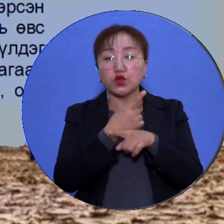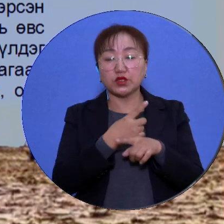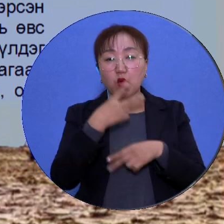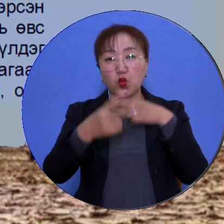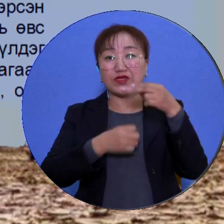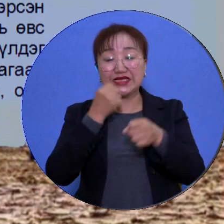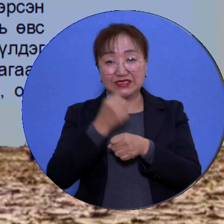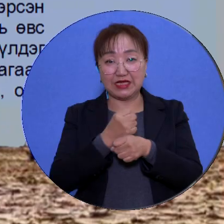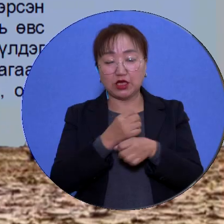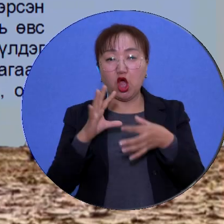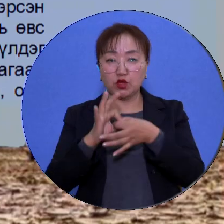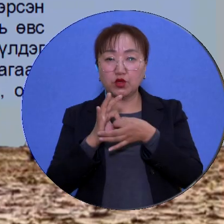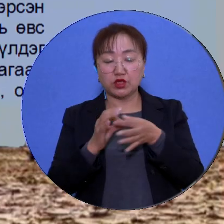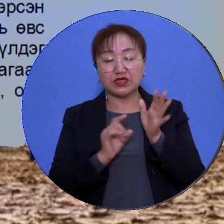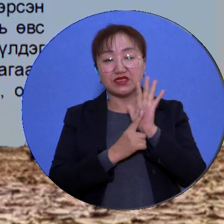ངུས སྤིས